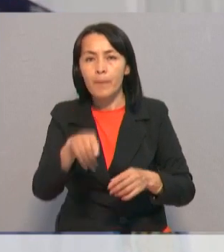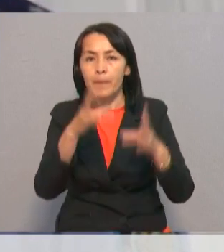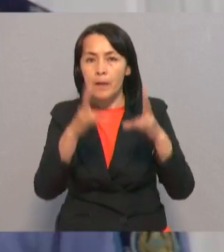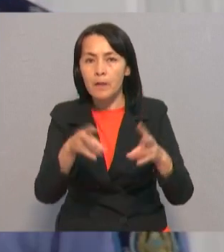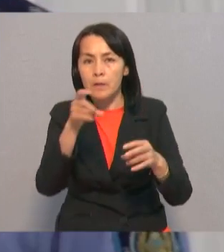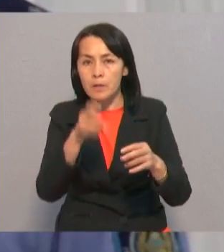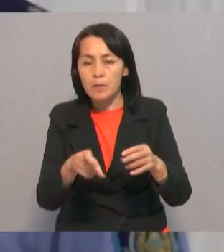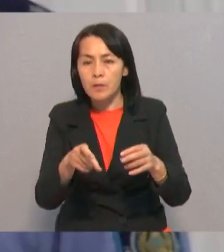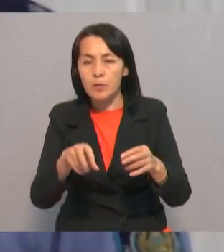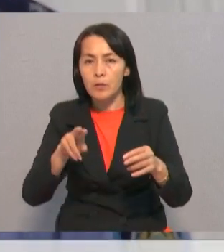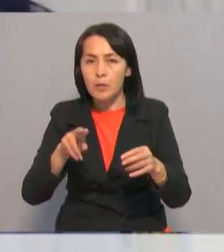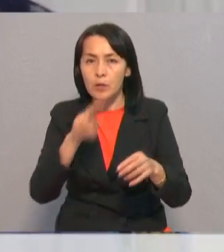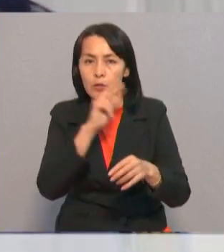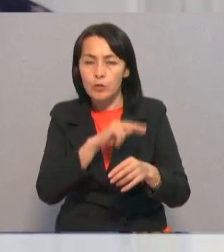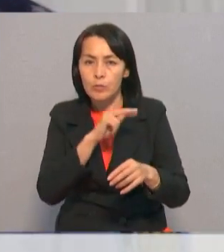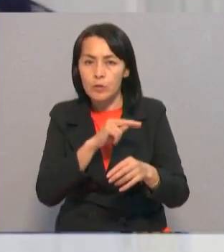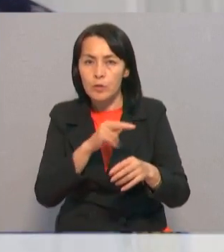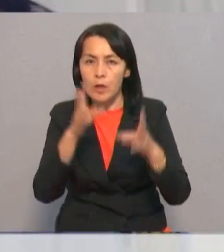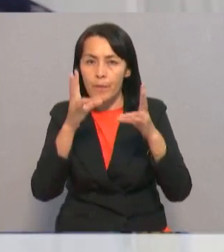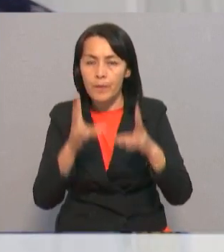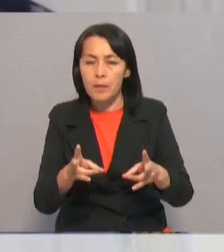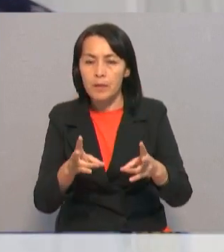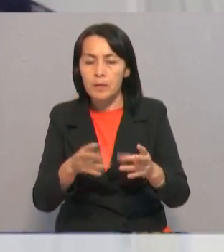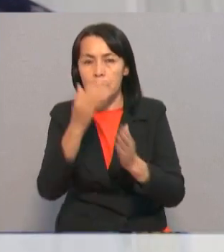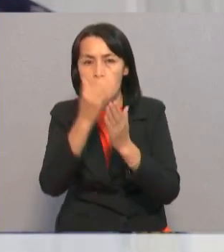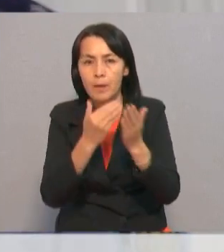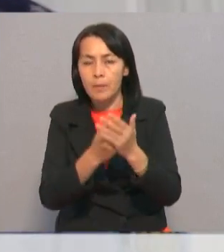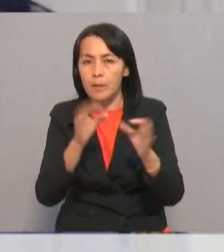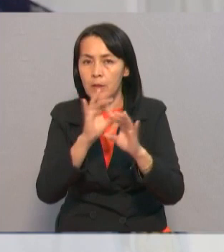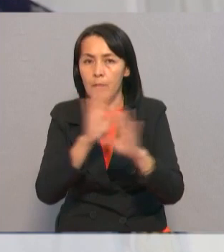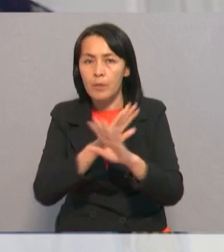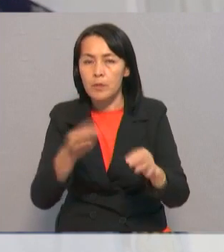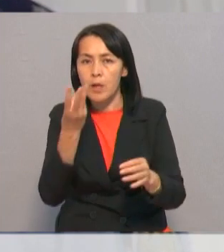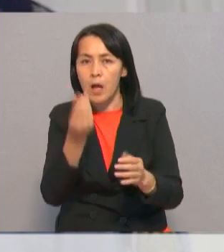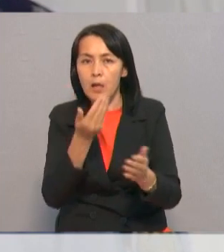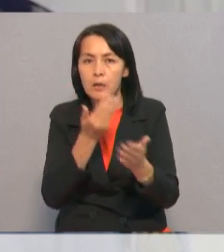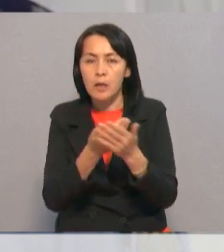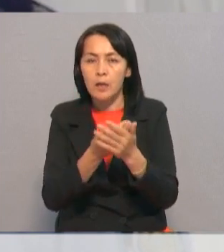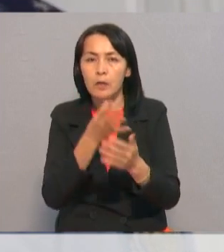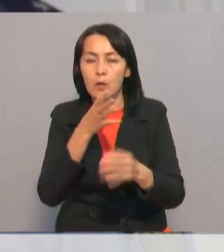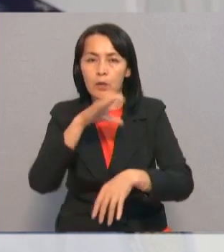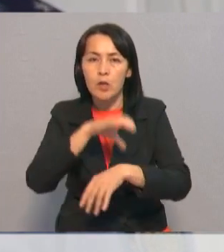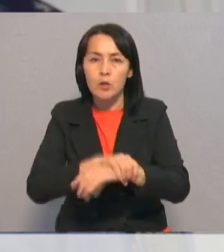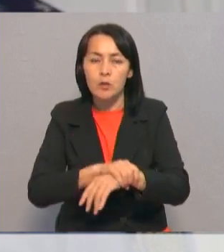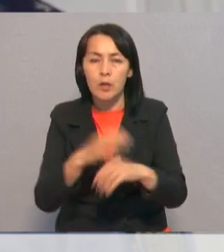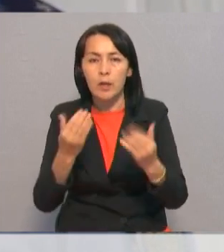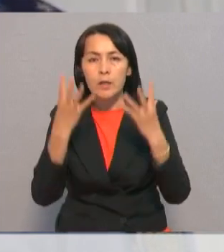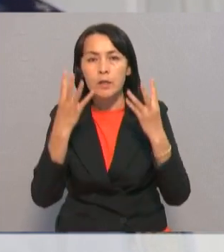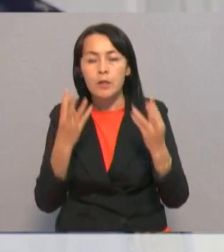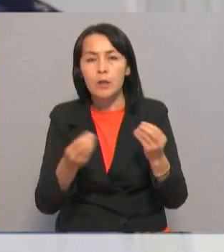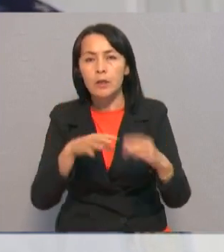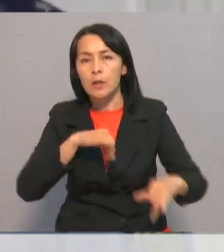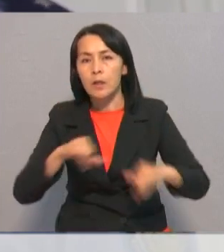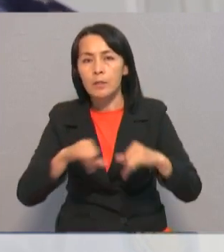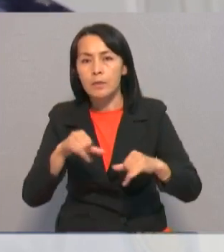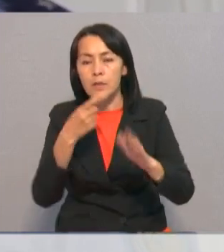Жәбірленушінің іскерлік беделіне нұқсан келтіретін мәліметтерді таратпасы үшін ақша алып тұрған сәтте ұсталды. Қазіргі уақытта қылмыстық